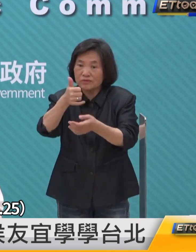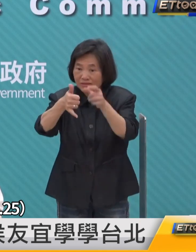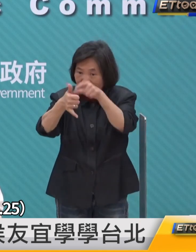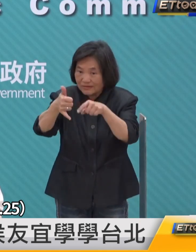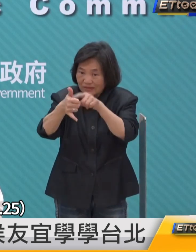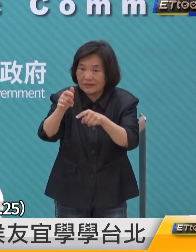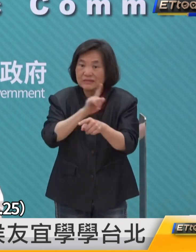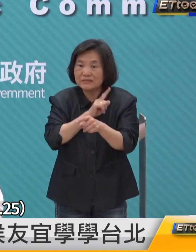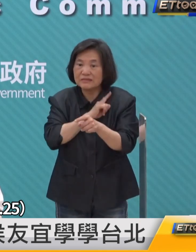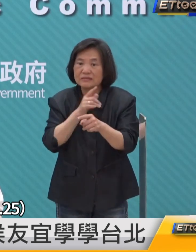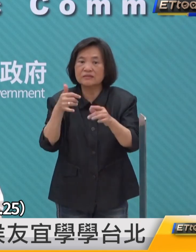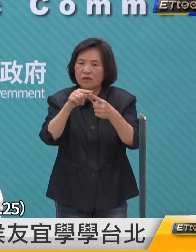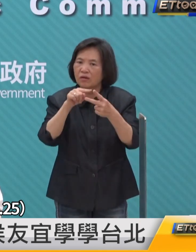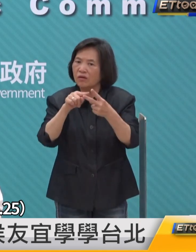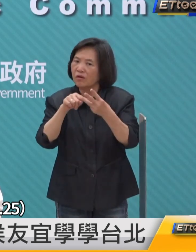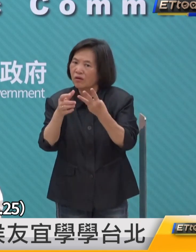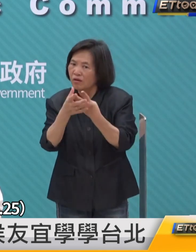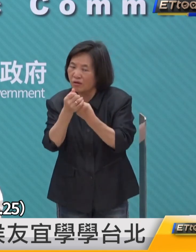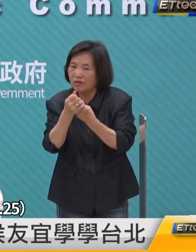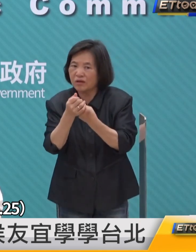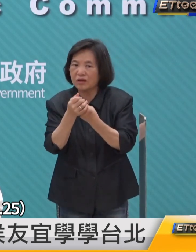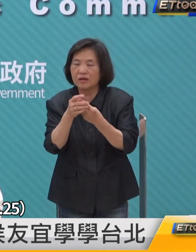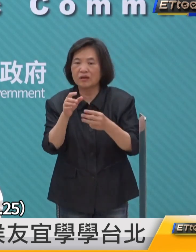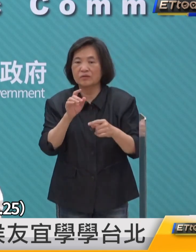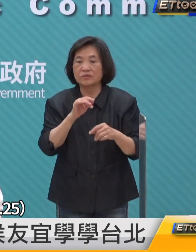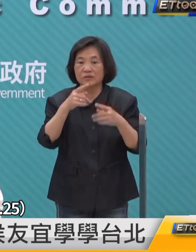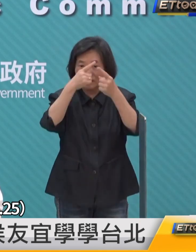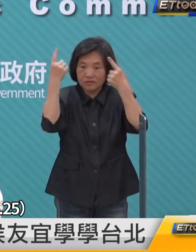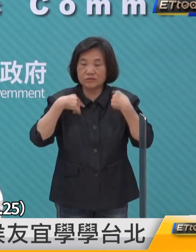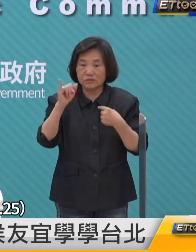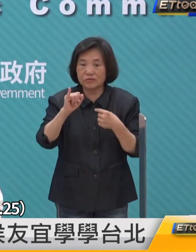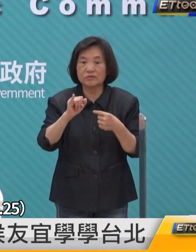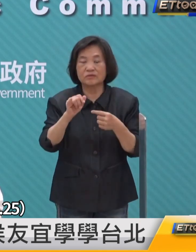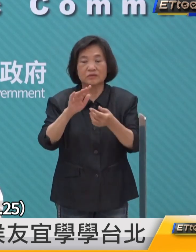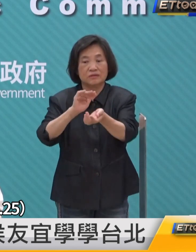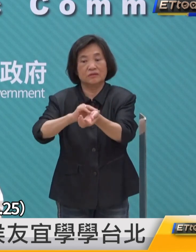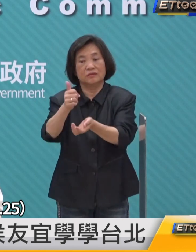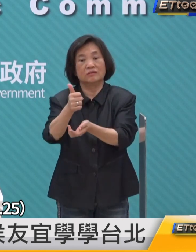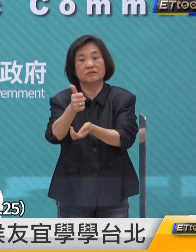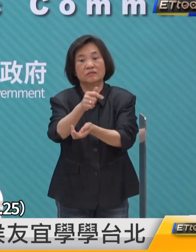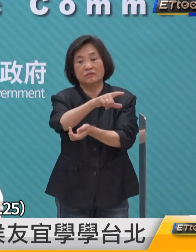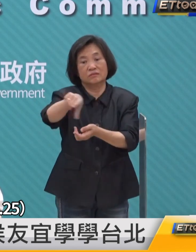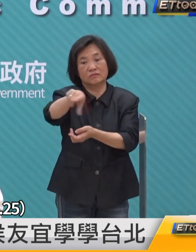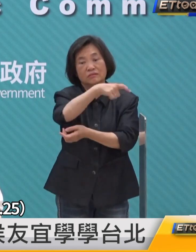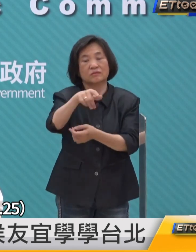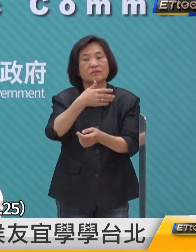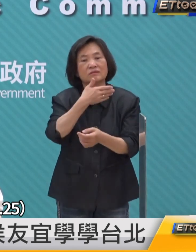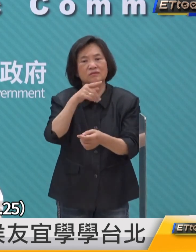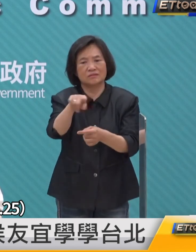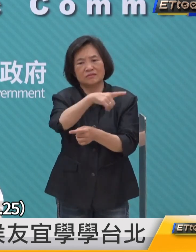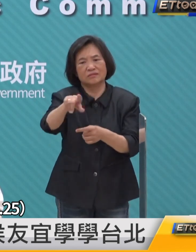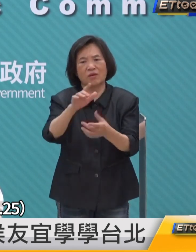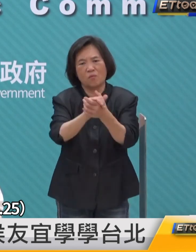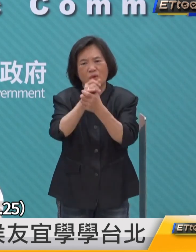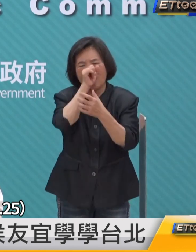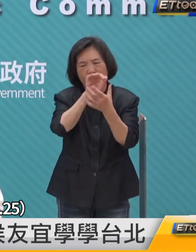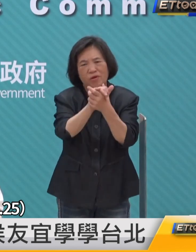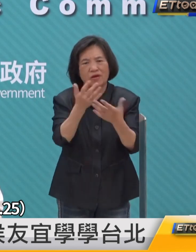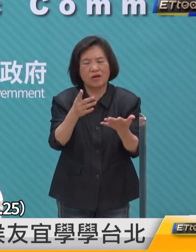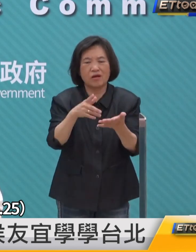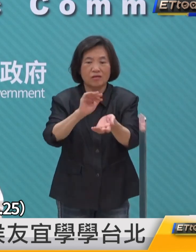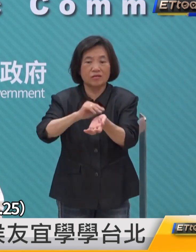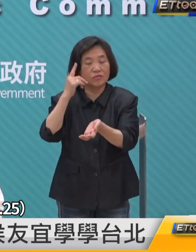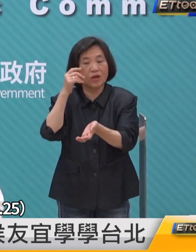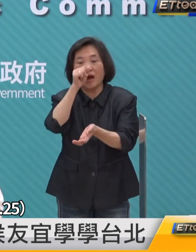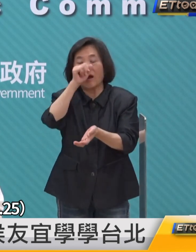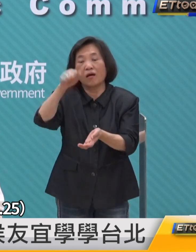如果把它合起来解释，就是说比较善意的解释，就是周玉蔻跟医生有私人的交情嘛，那医生